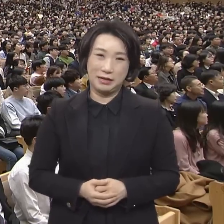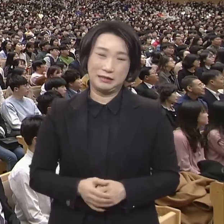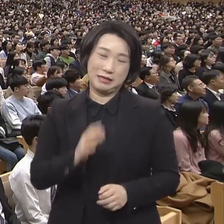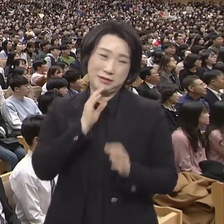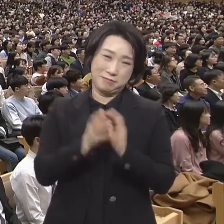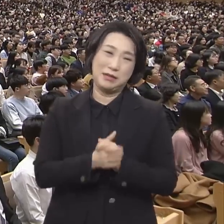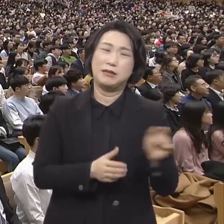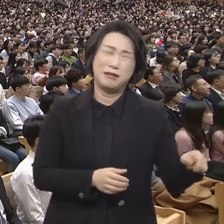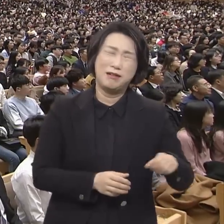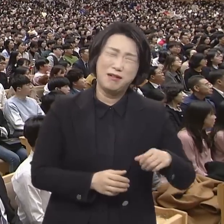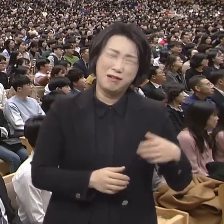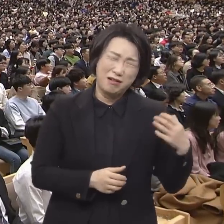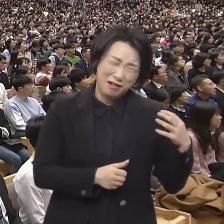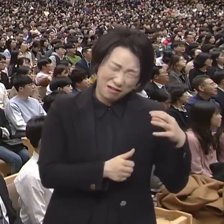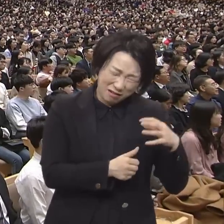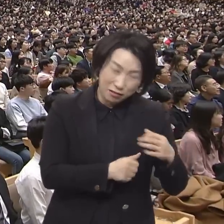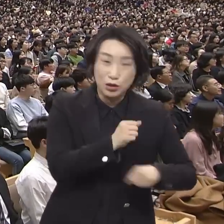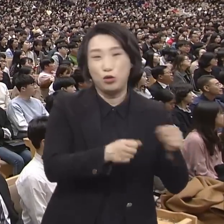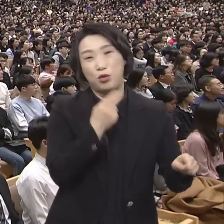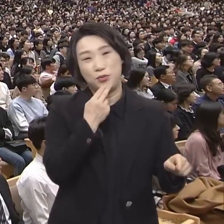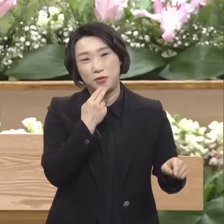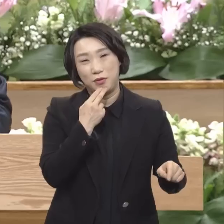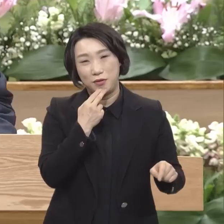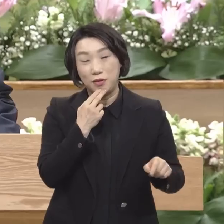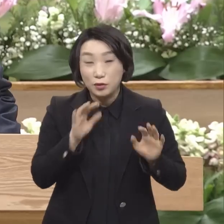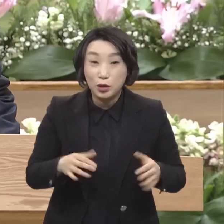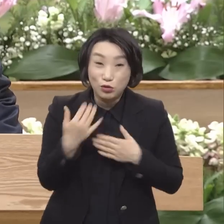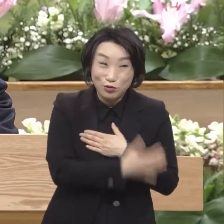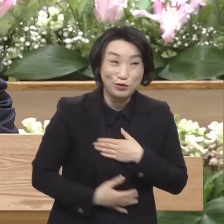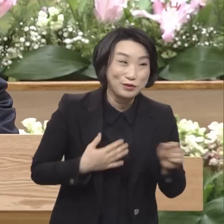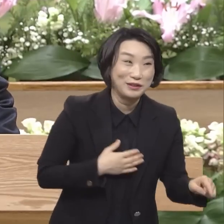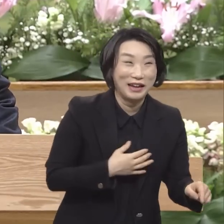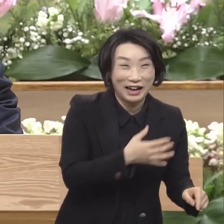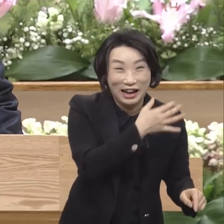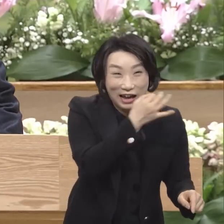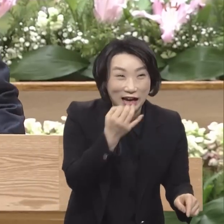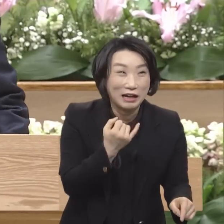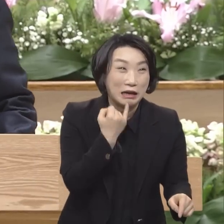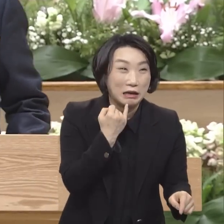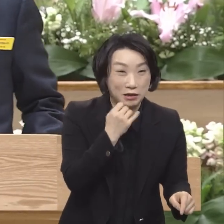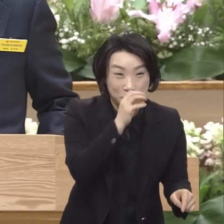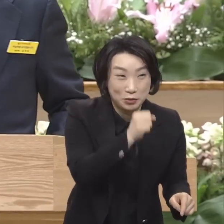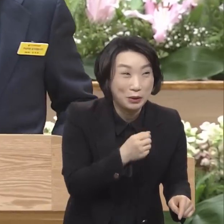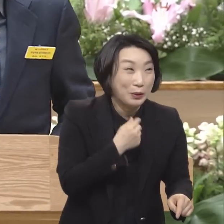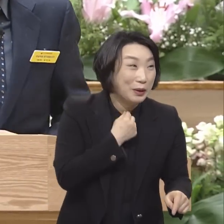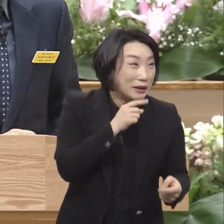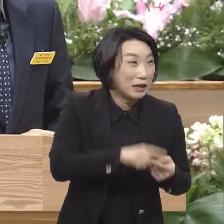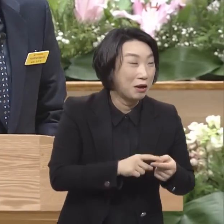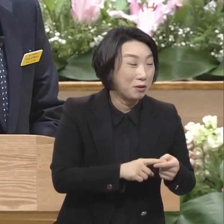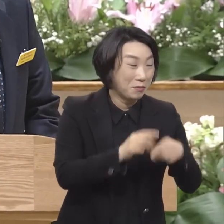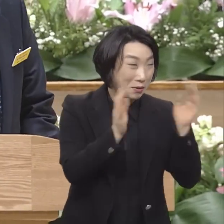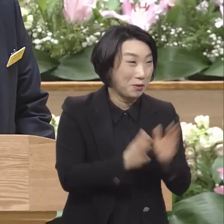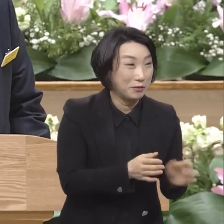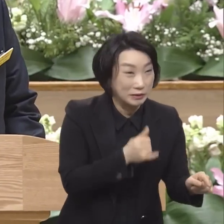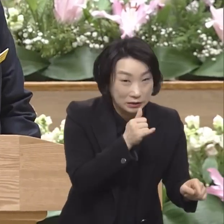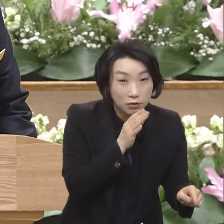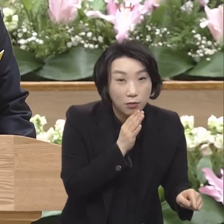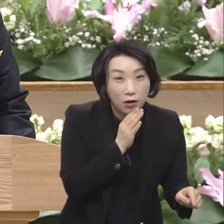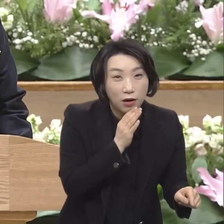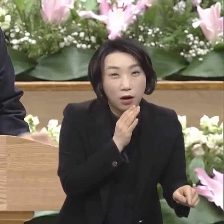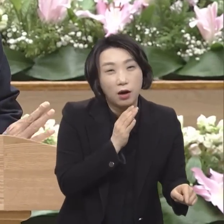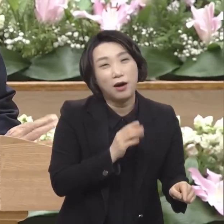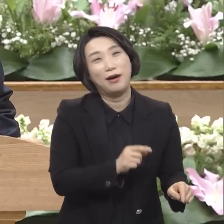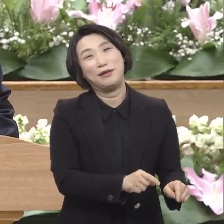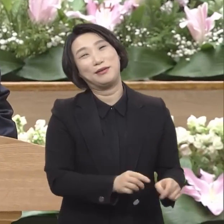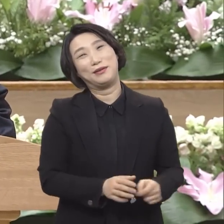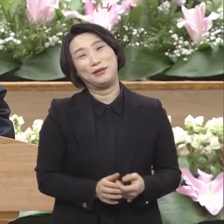아주 부자유한 자요. 근데 육신은 자유거든요. 하고 싶은 대로 다 하거든요. 그럼 이걸